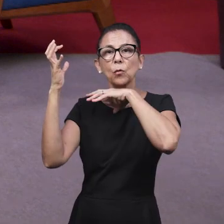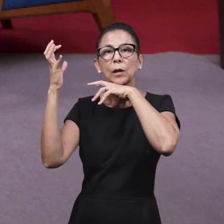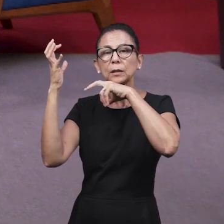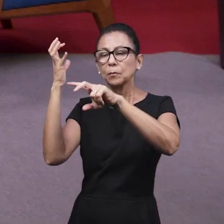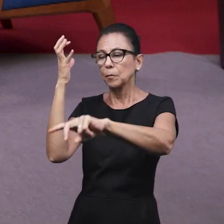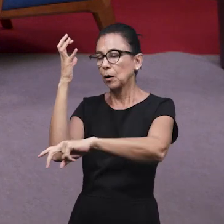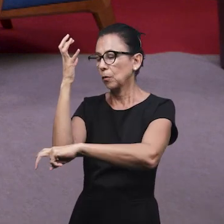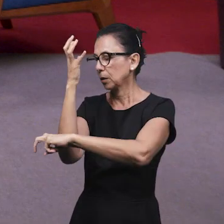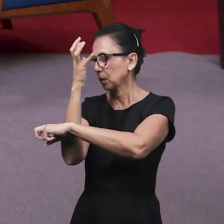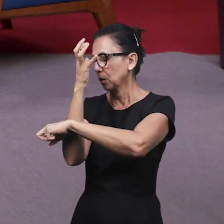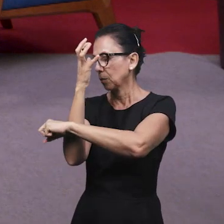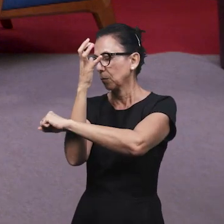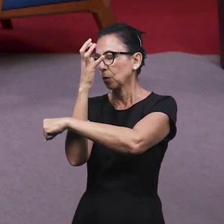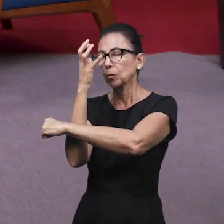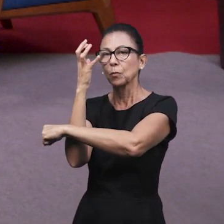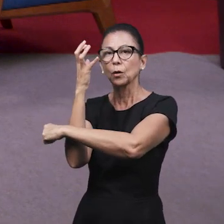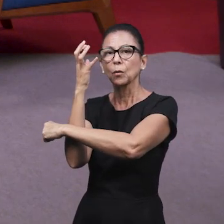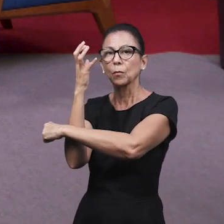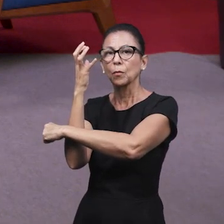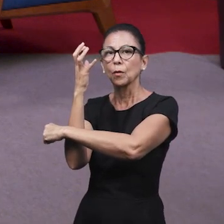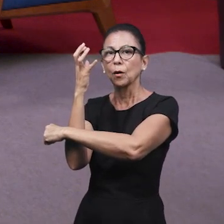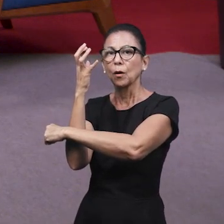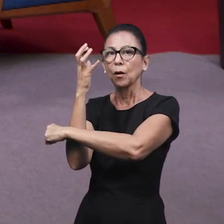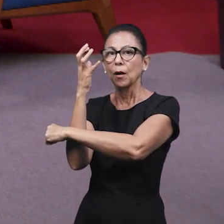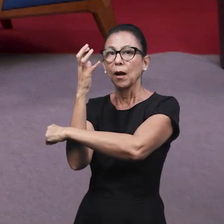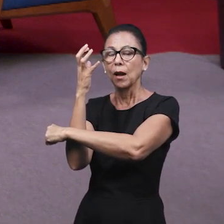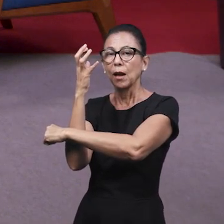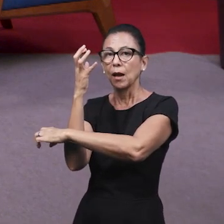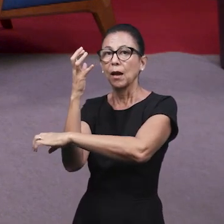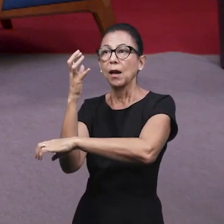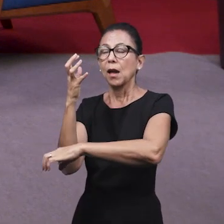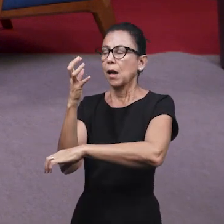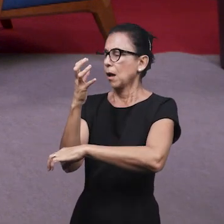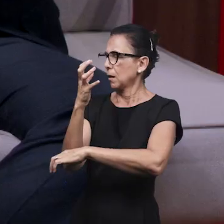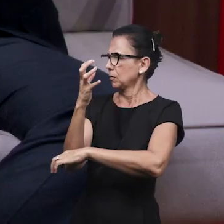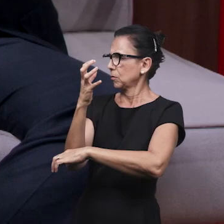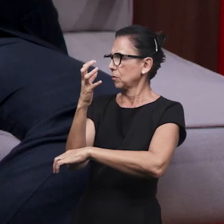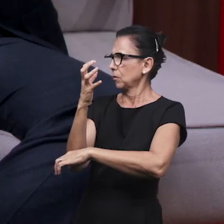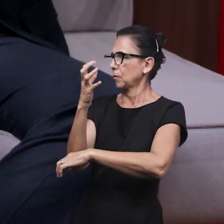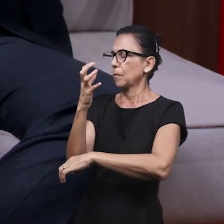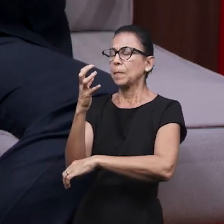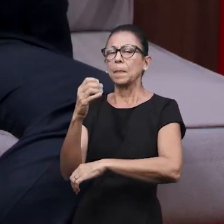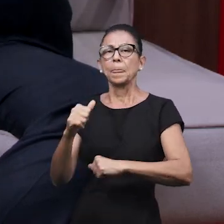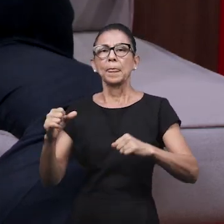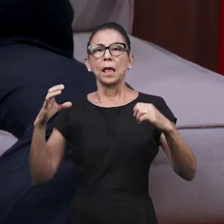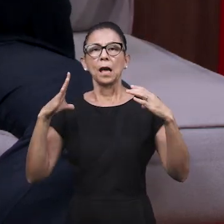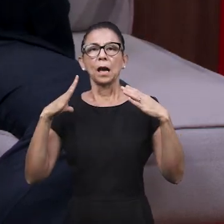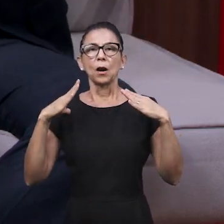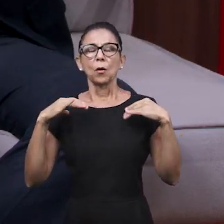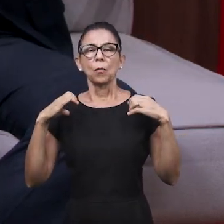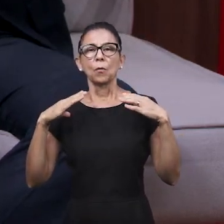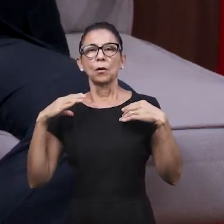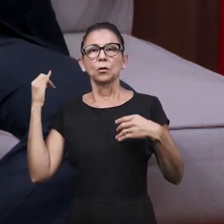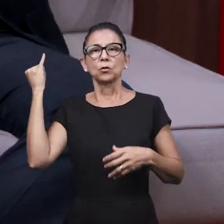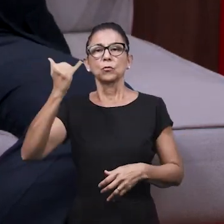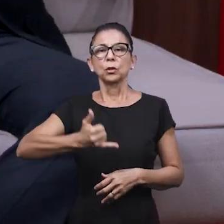il a entendu une voix, ne fais pas ça. C'est un cri. Tu as déjà mis à l'épreuve ta foi